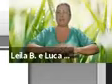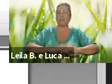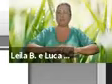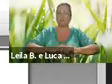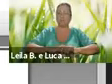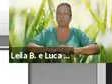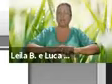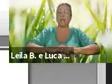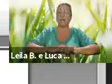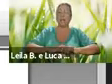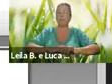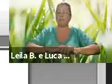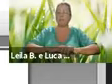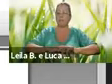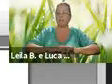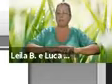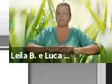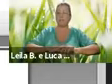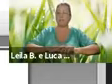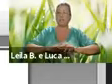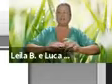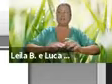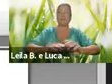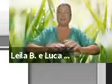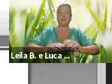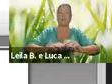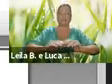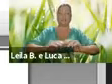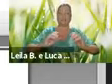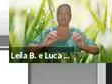spirituale dava a lui erano informazioni